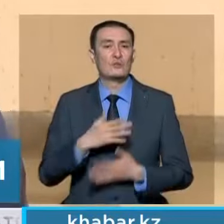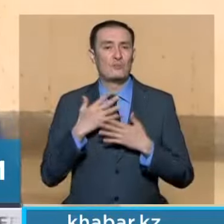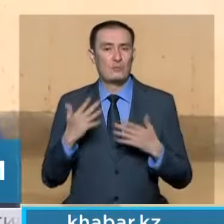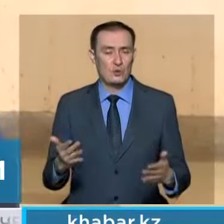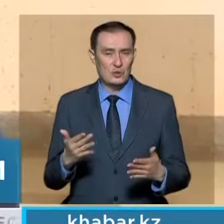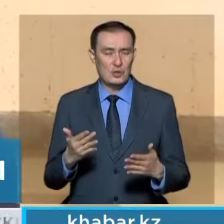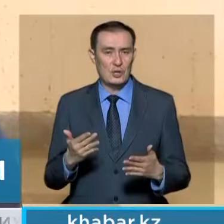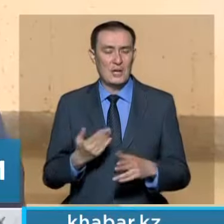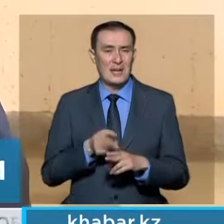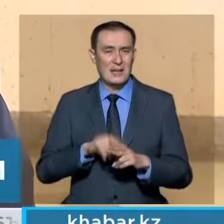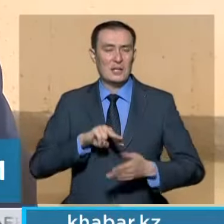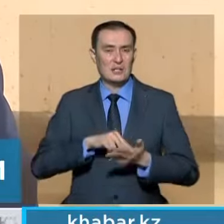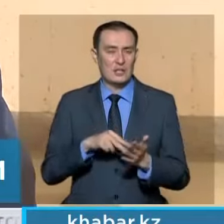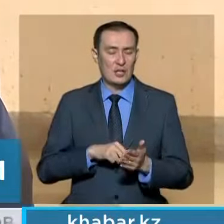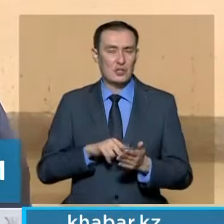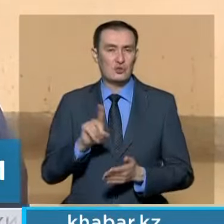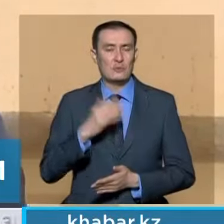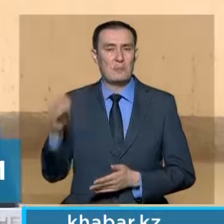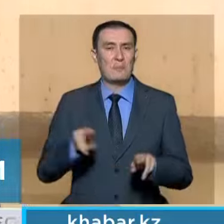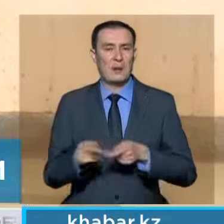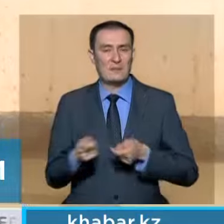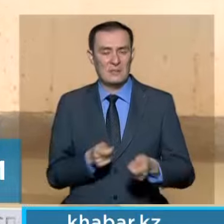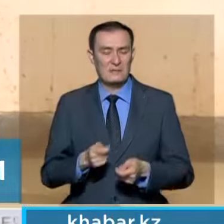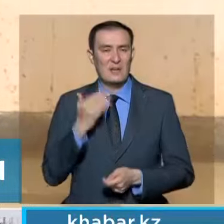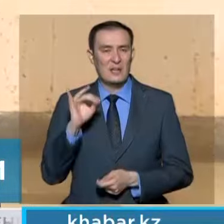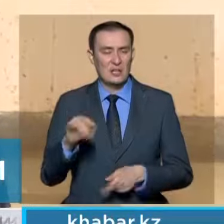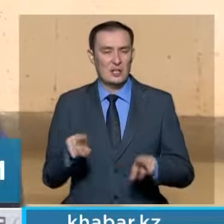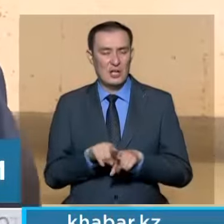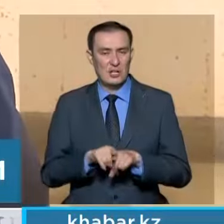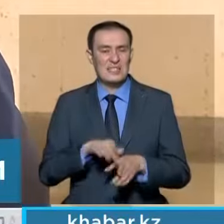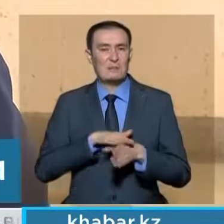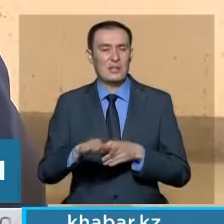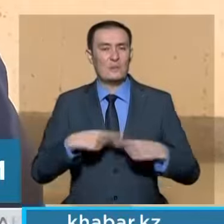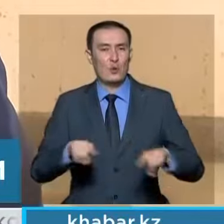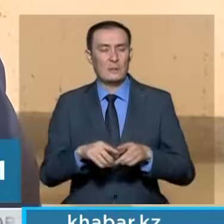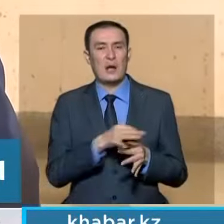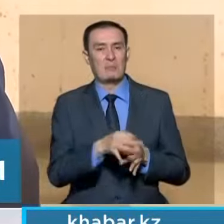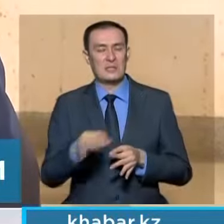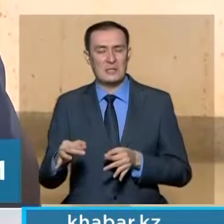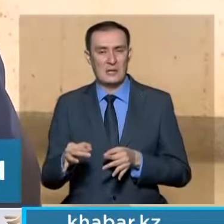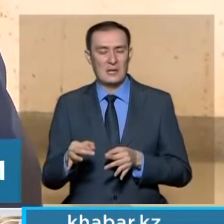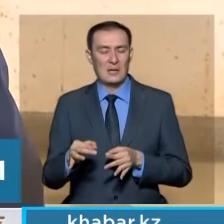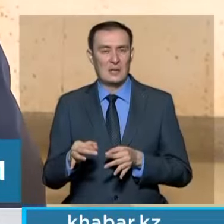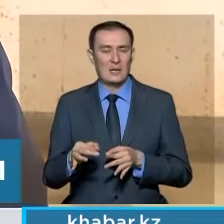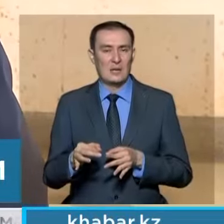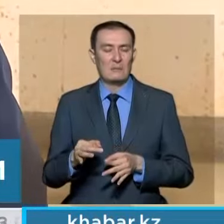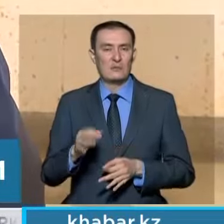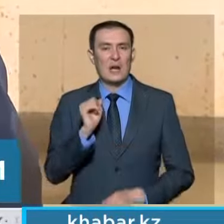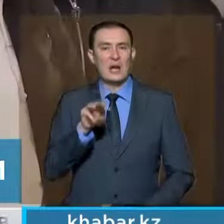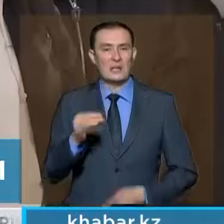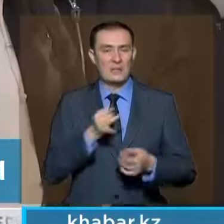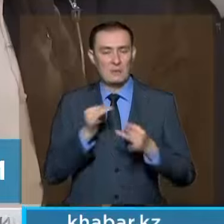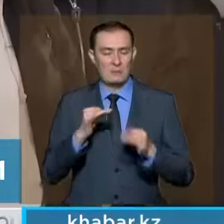это задача, которая стоит перед правительством и перед местными исполнительными органами. С кем мы разговаривали на эту